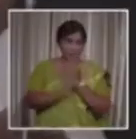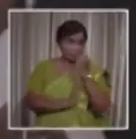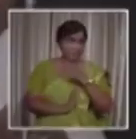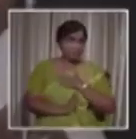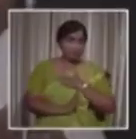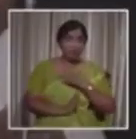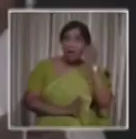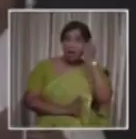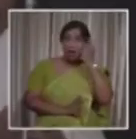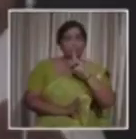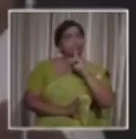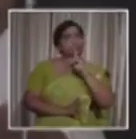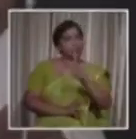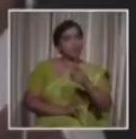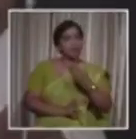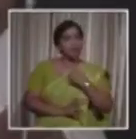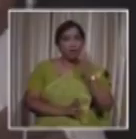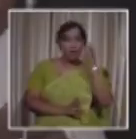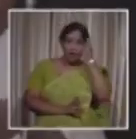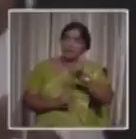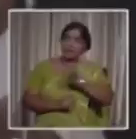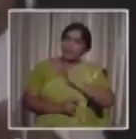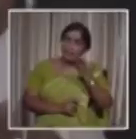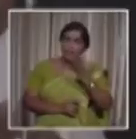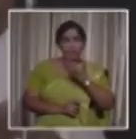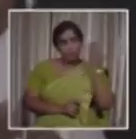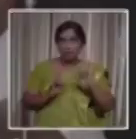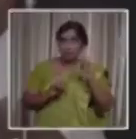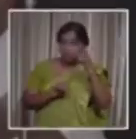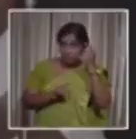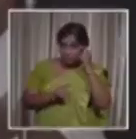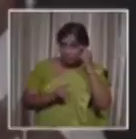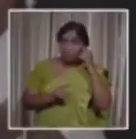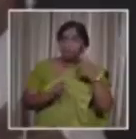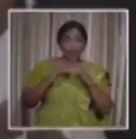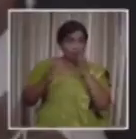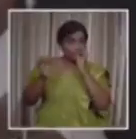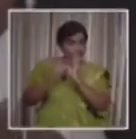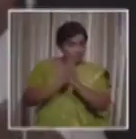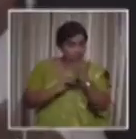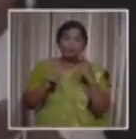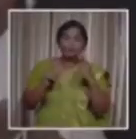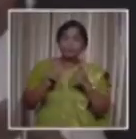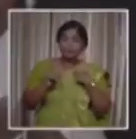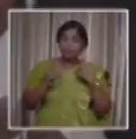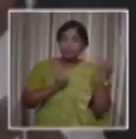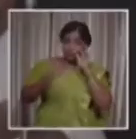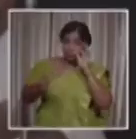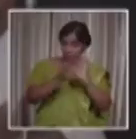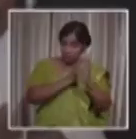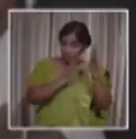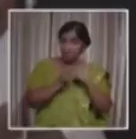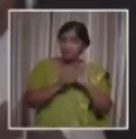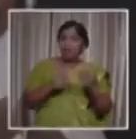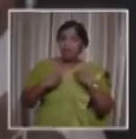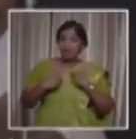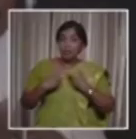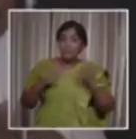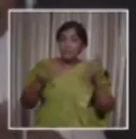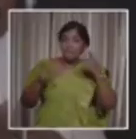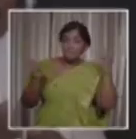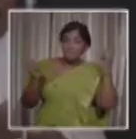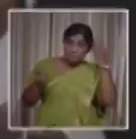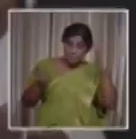අපේ මතය ප්‍රකාශ කරන්න. අපේ මතයට අකමැති වෙන්න පුළුවන්. කවුරු හරි හිතනවා නම් අපේ ගෙවල් ගිනි තියලා, අපේ යාන වාහන ගිනි තියලා, අපිව මරණයට පත් කළා,